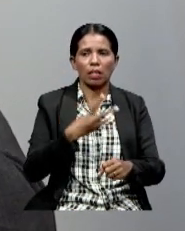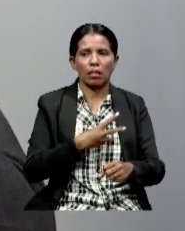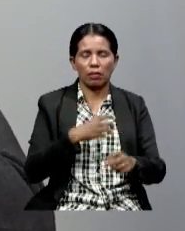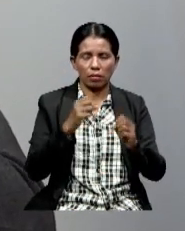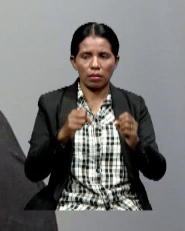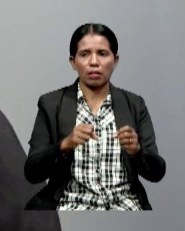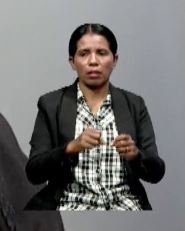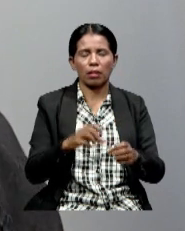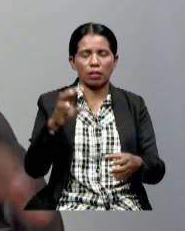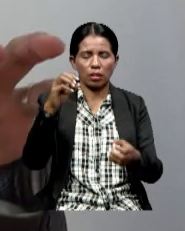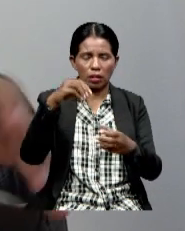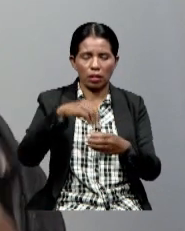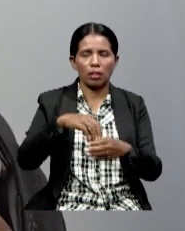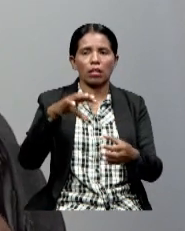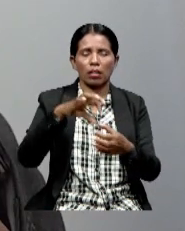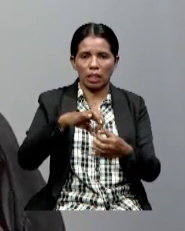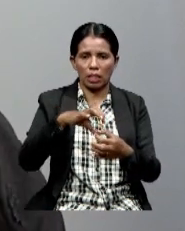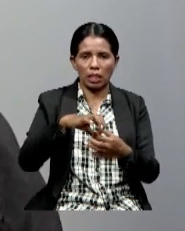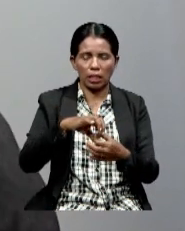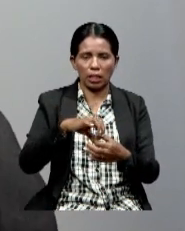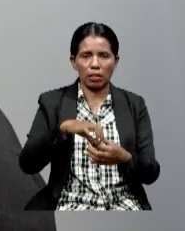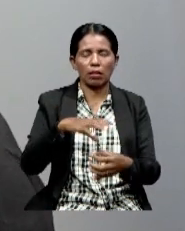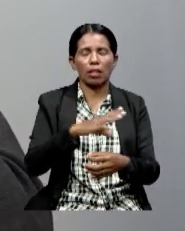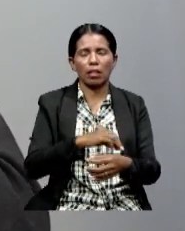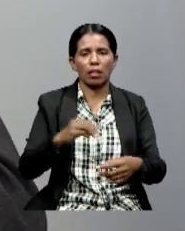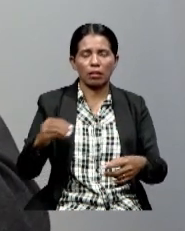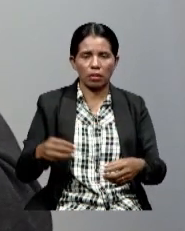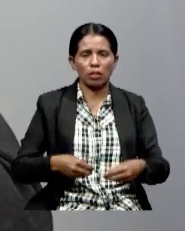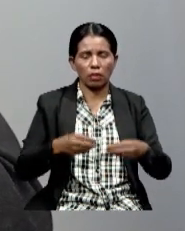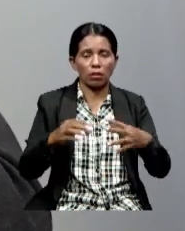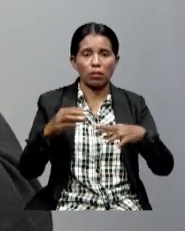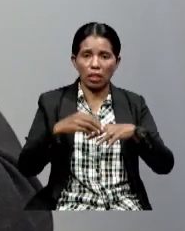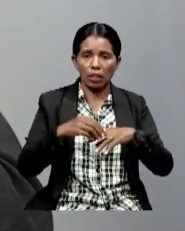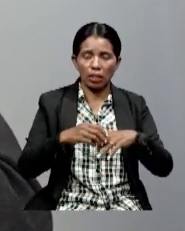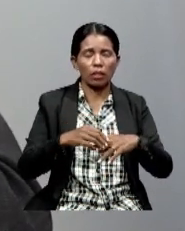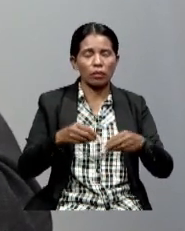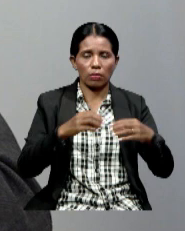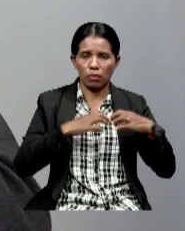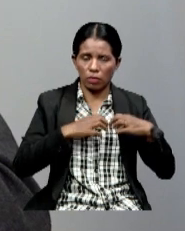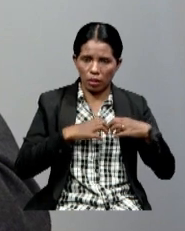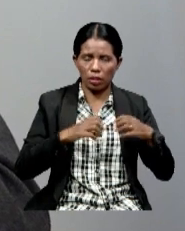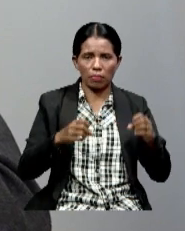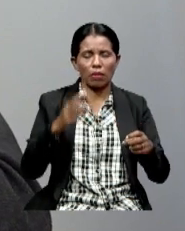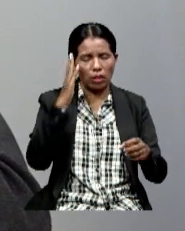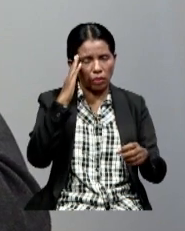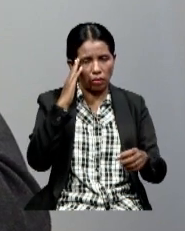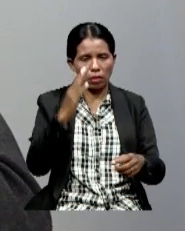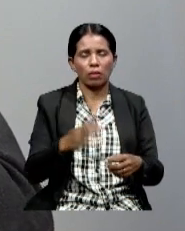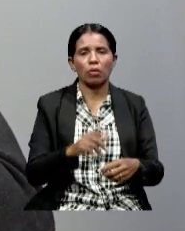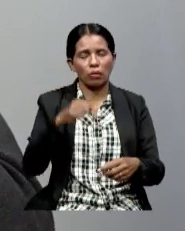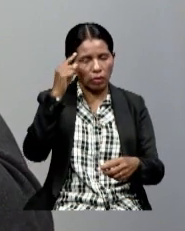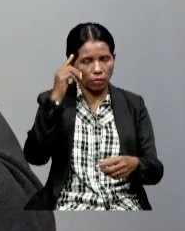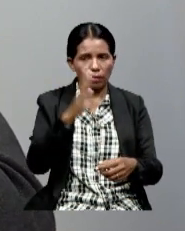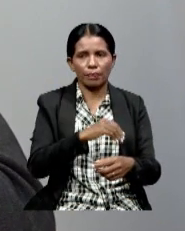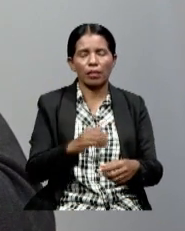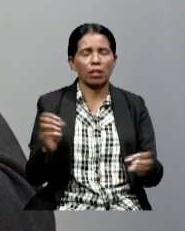kateterisasi atau kadil ini dele itu bela apa? Itu bela faham nih mbak gubernur damai. Tama laos susah lah fasil. So ke